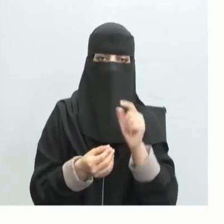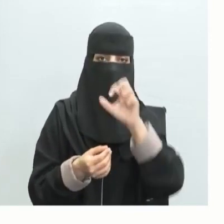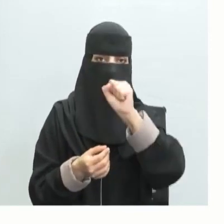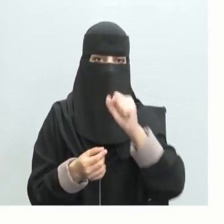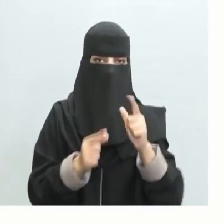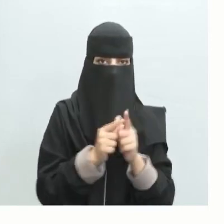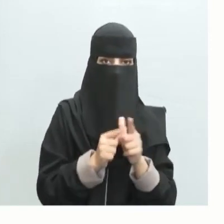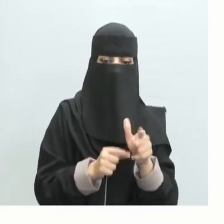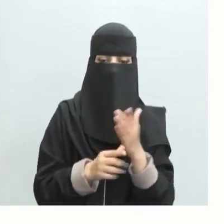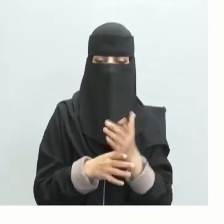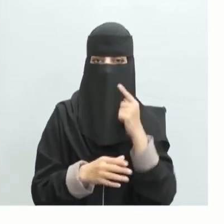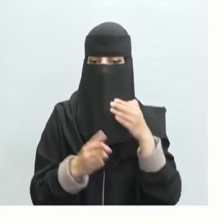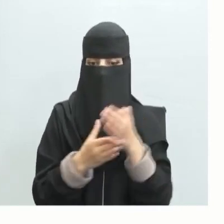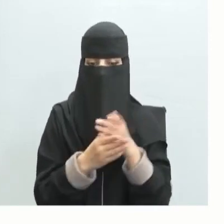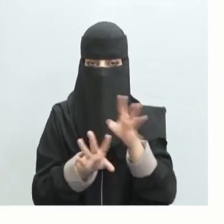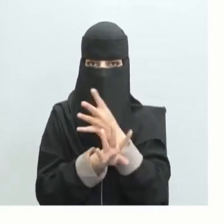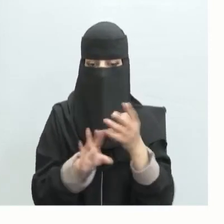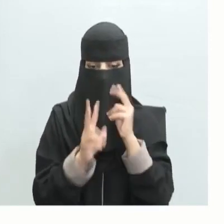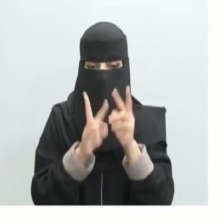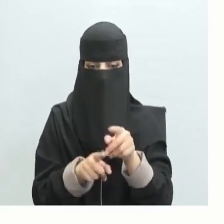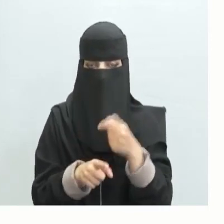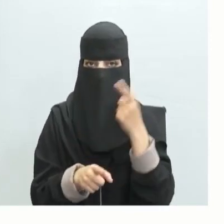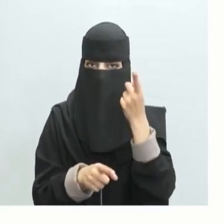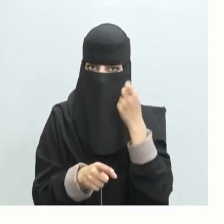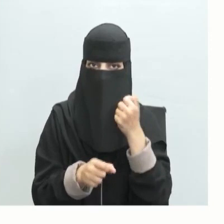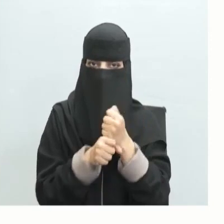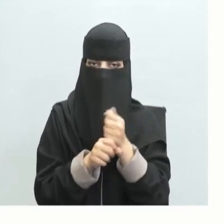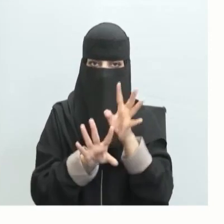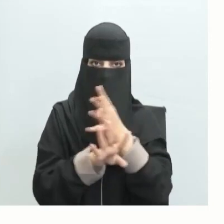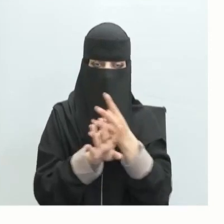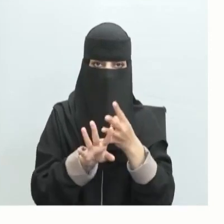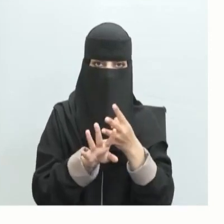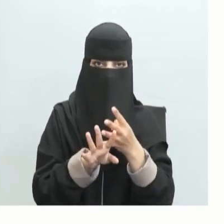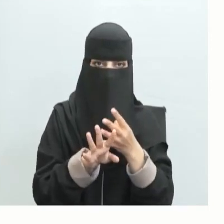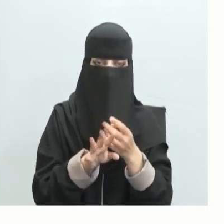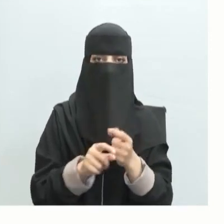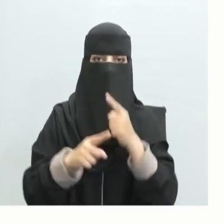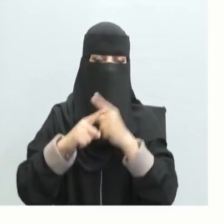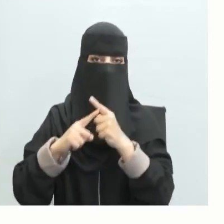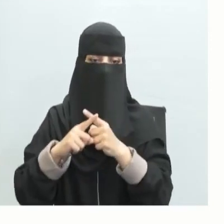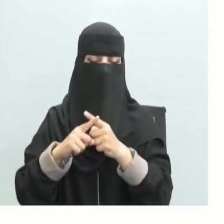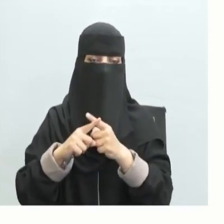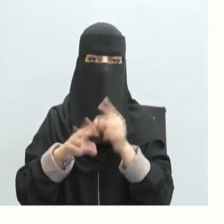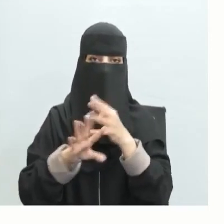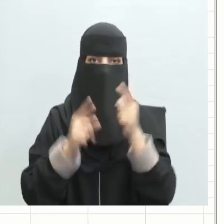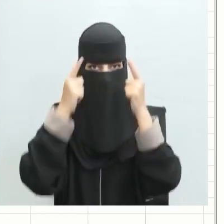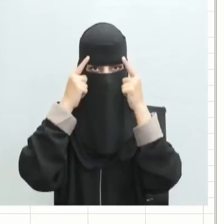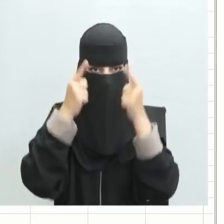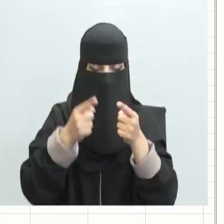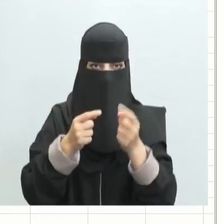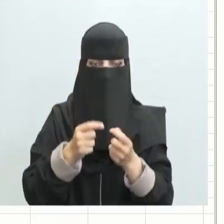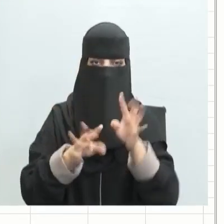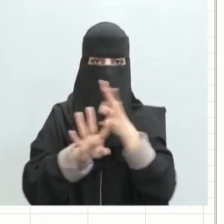سوف ننظر لذلك من خلال الجدول التالي لو حبينا نستخدم برنامج الاكسل وهم برامج الشهيره في